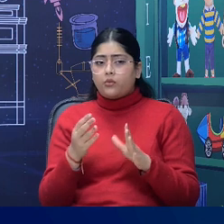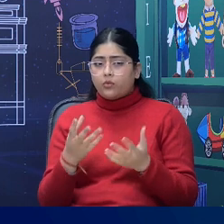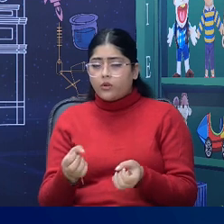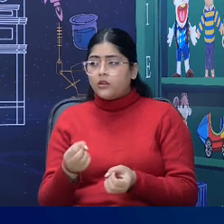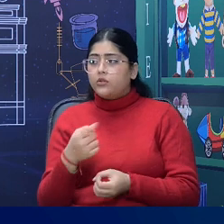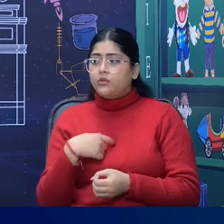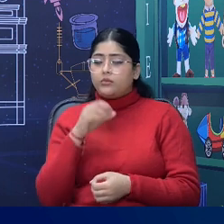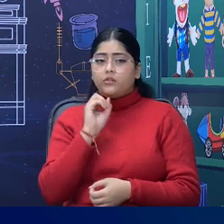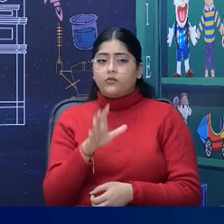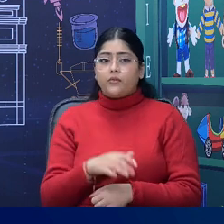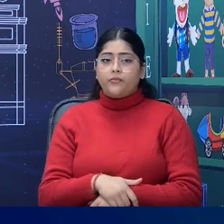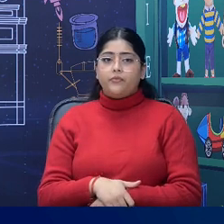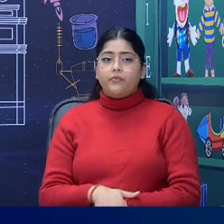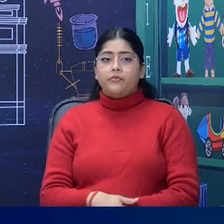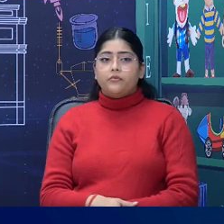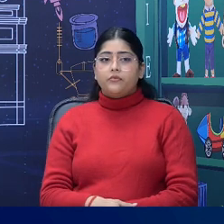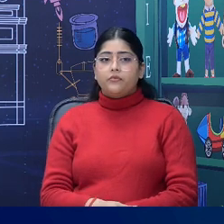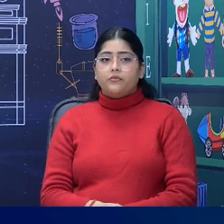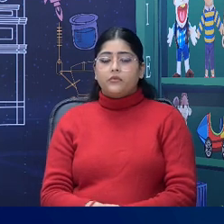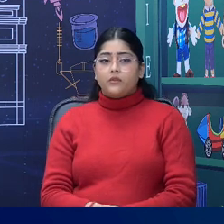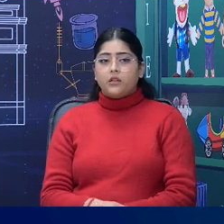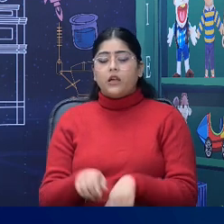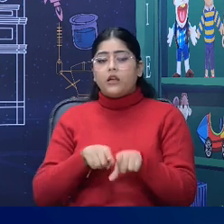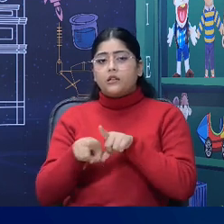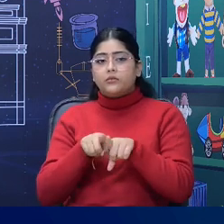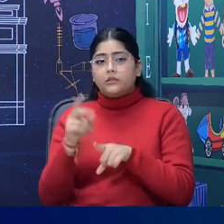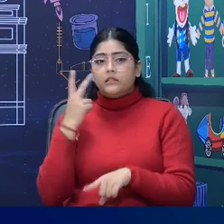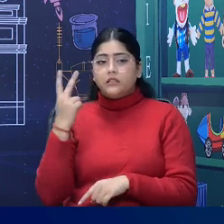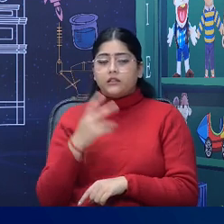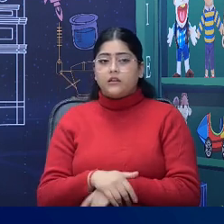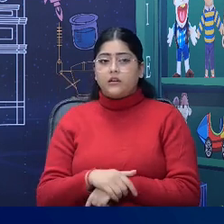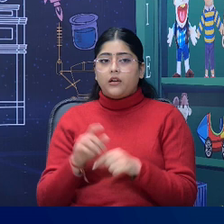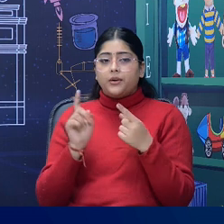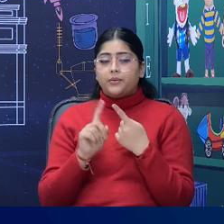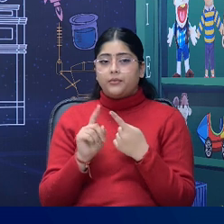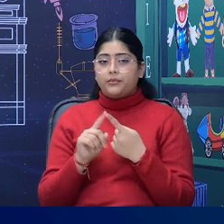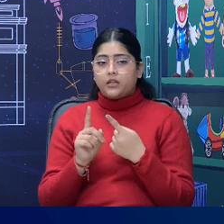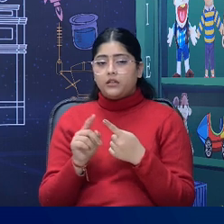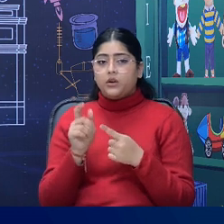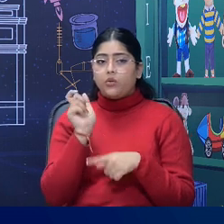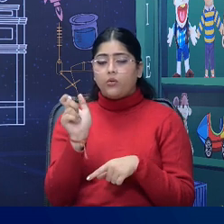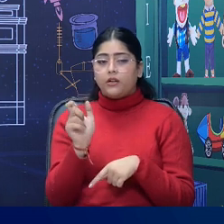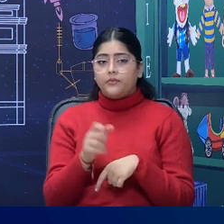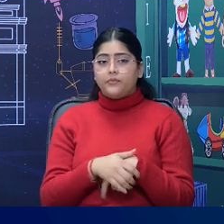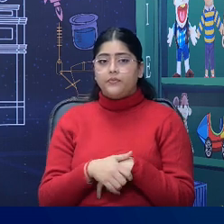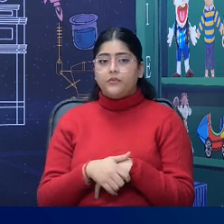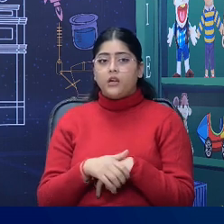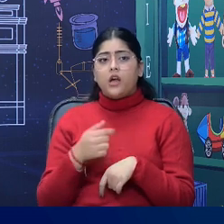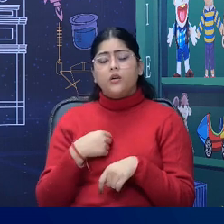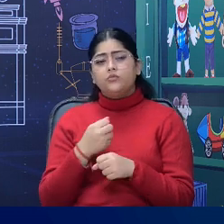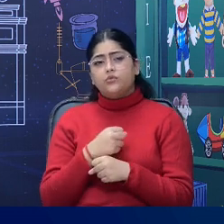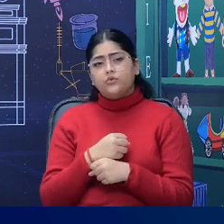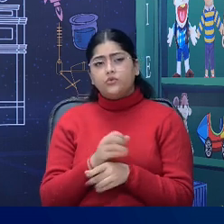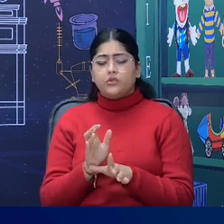शब्द है हमारे पास जैसे अगर मैं इसमें ही जाऊं तो बहुत सारे ऐसे शब्द हैं जो हम लोग जी